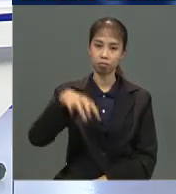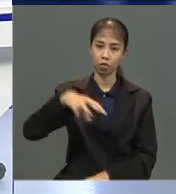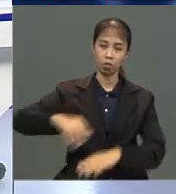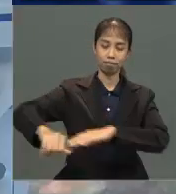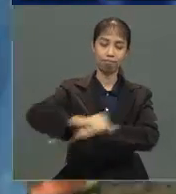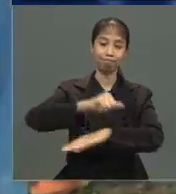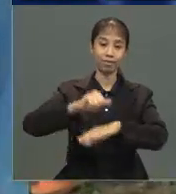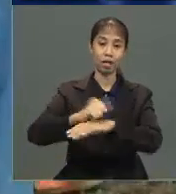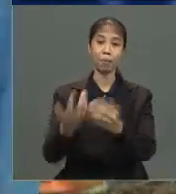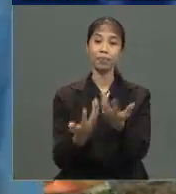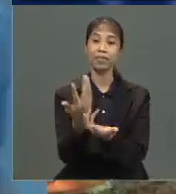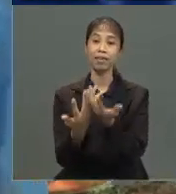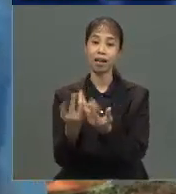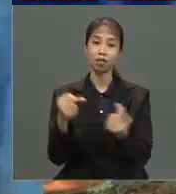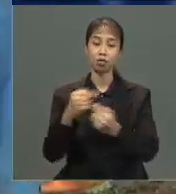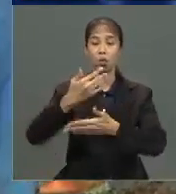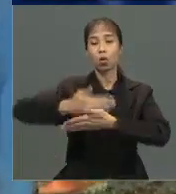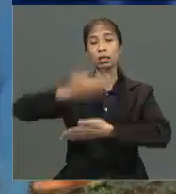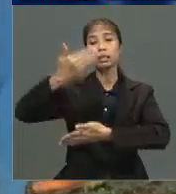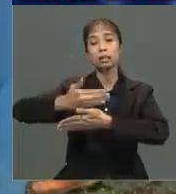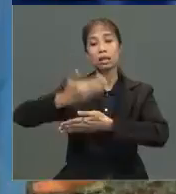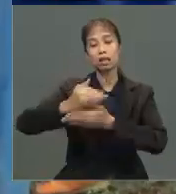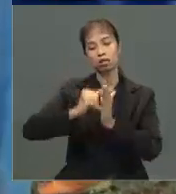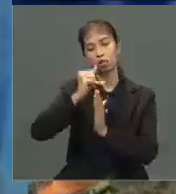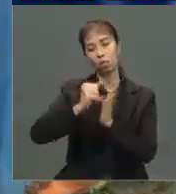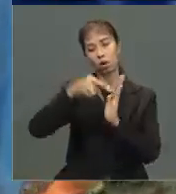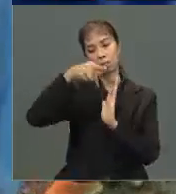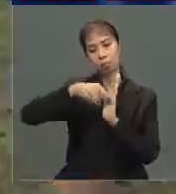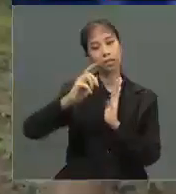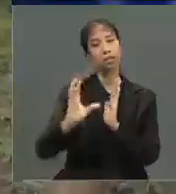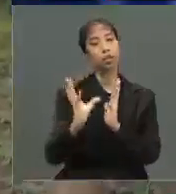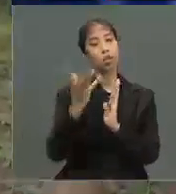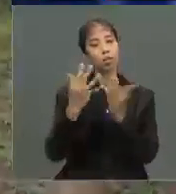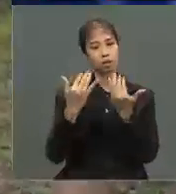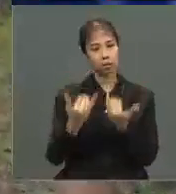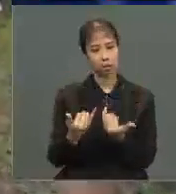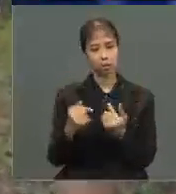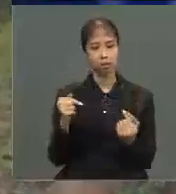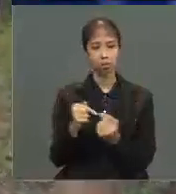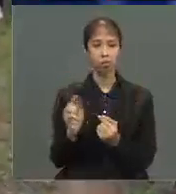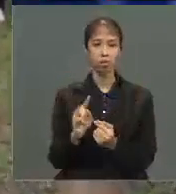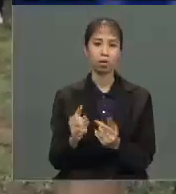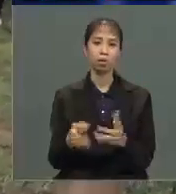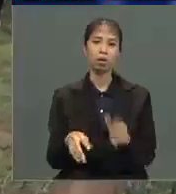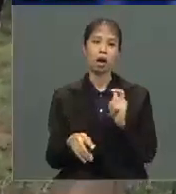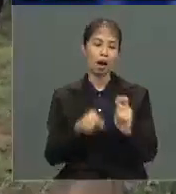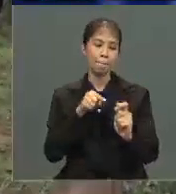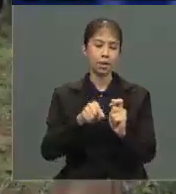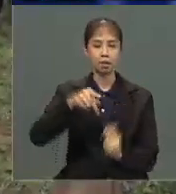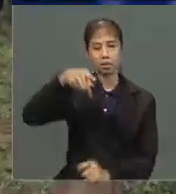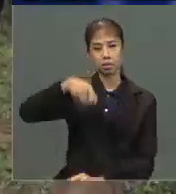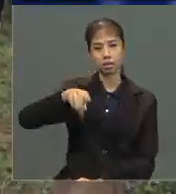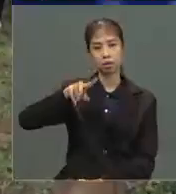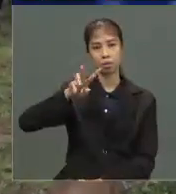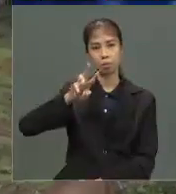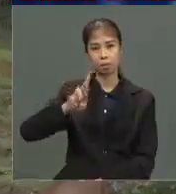าเขื่อนนเรศวรอำเภอพรหมพิรามจังหวัดพิษณุโลกชาวบ้านจาก12ตำบลของอำเภอพรหมพิรามแล้วก็ต